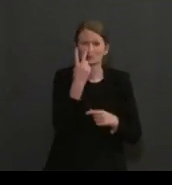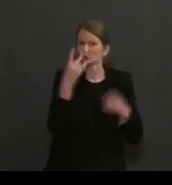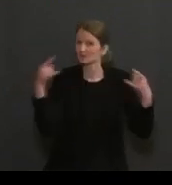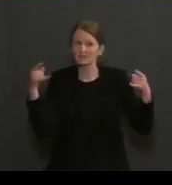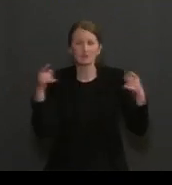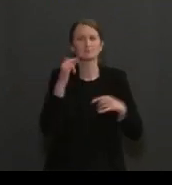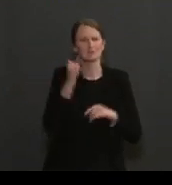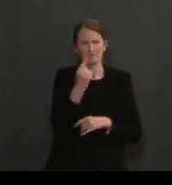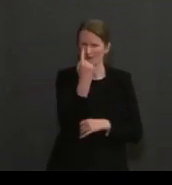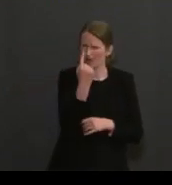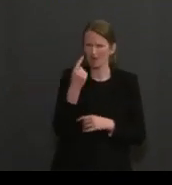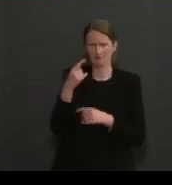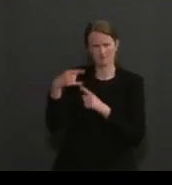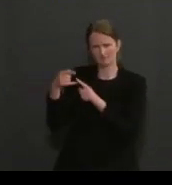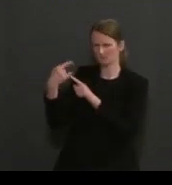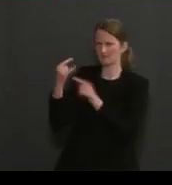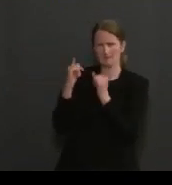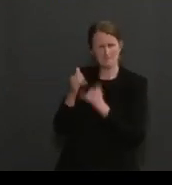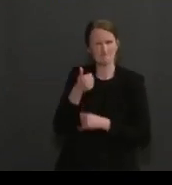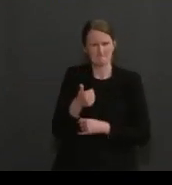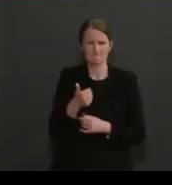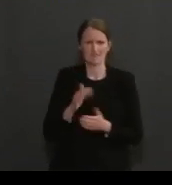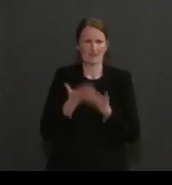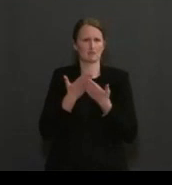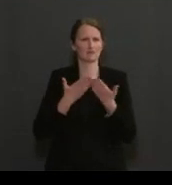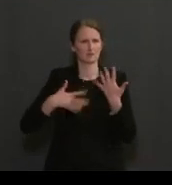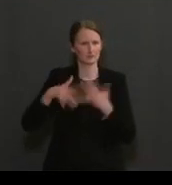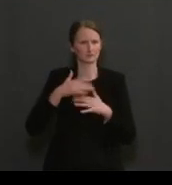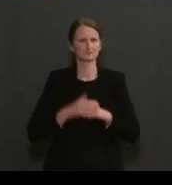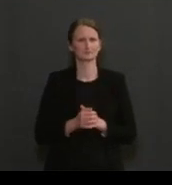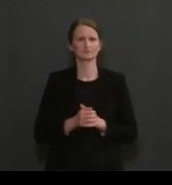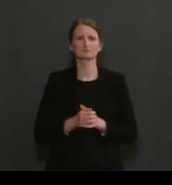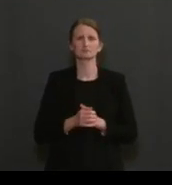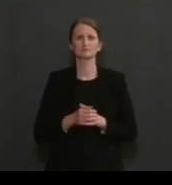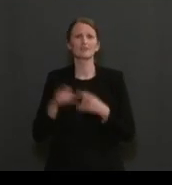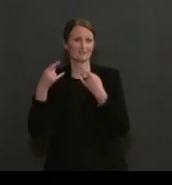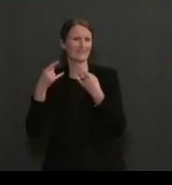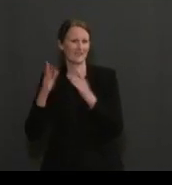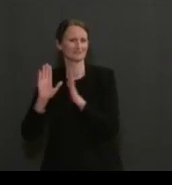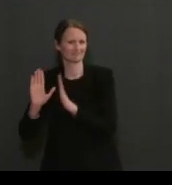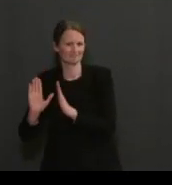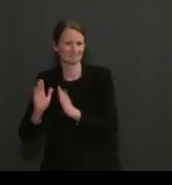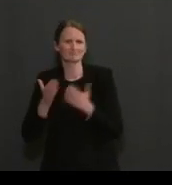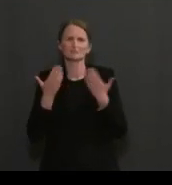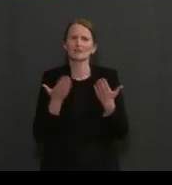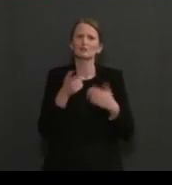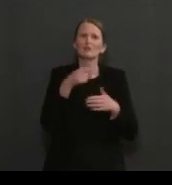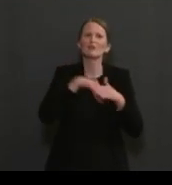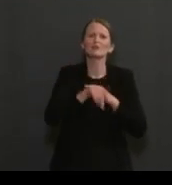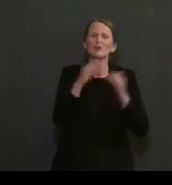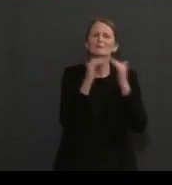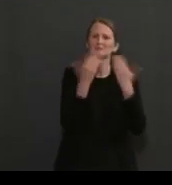des fenêtres, il existe dans les habitations modernes des systèmes de ventilation qui amènent l'air frais de